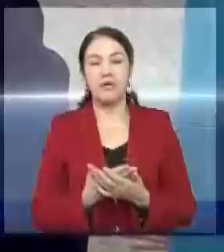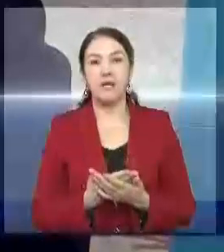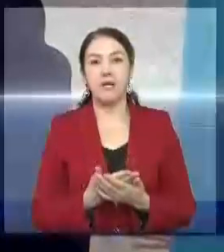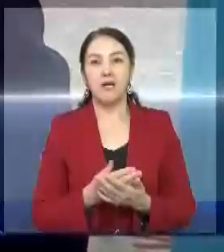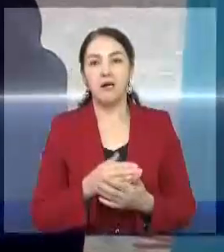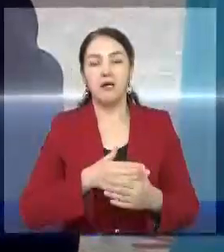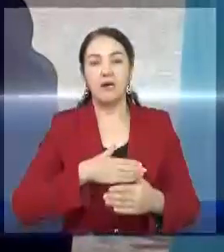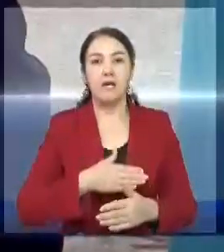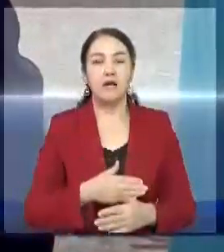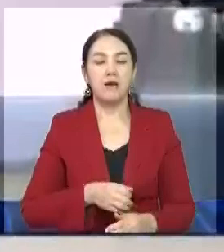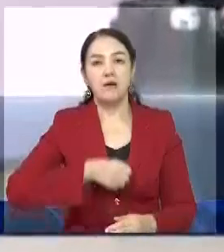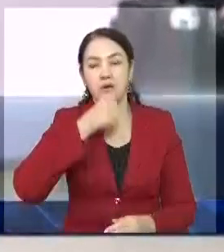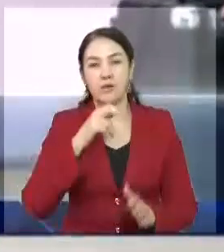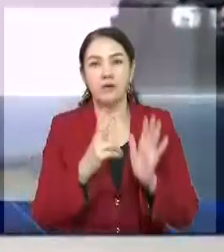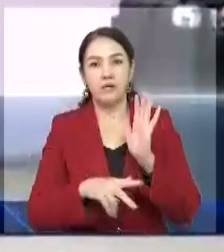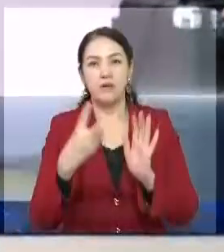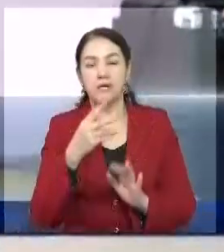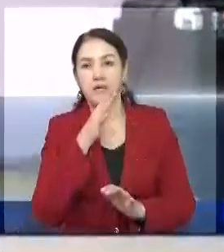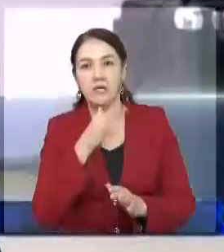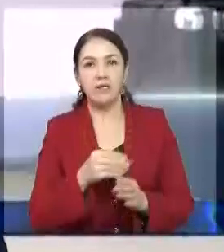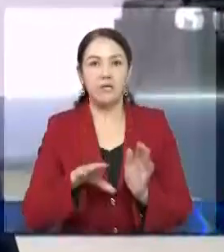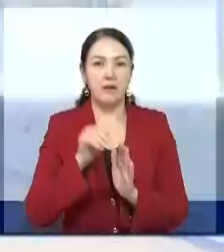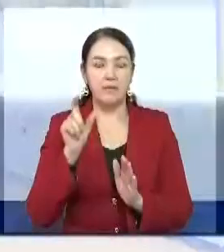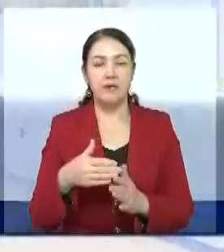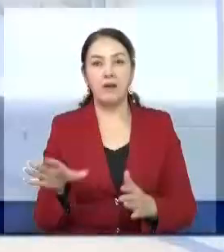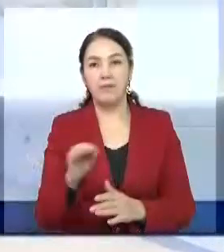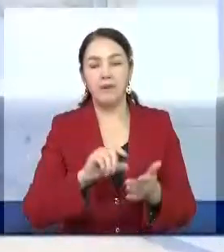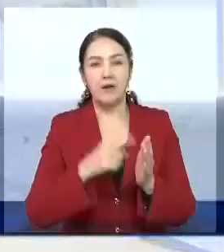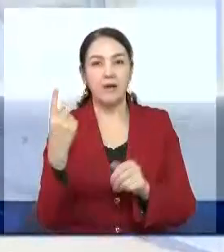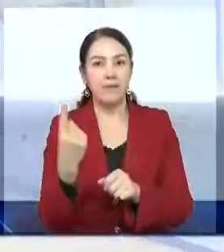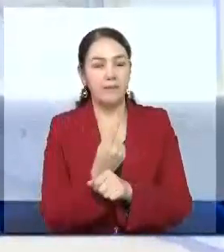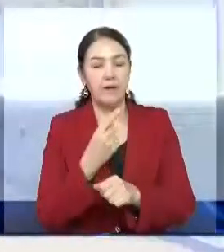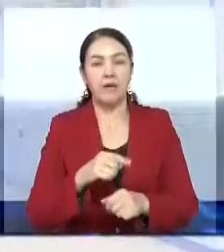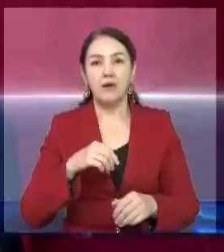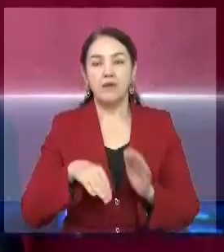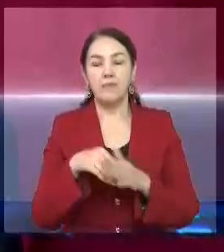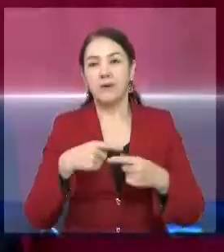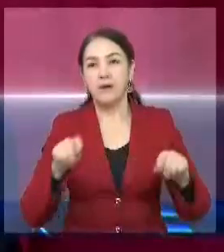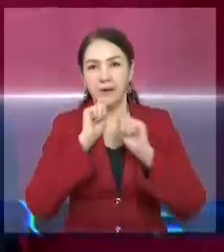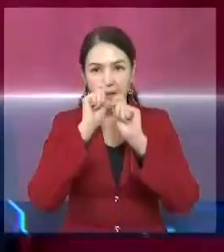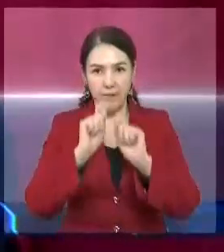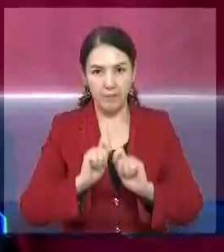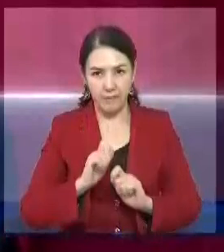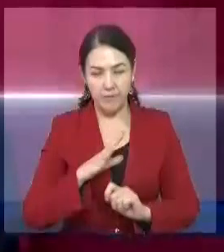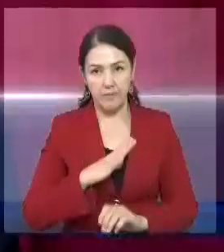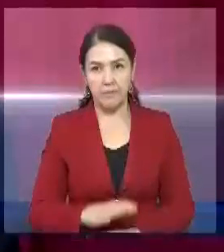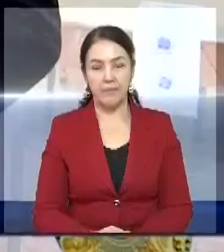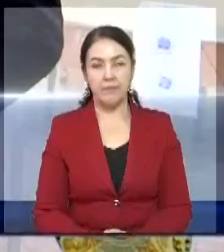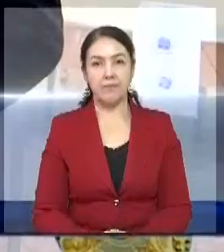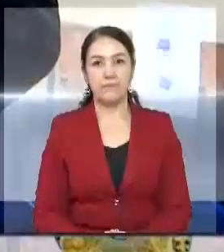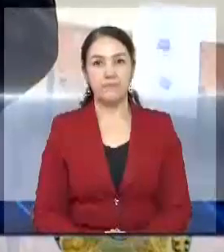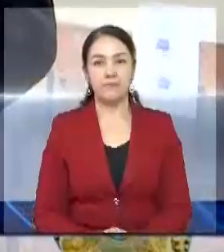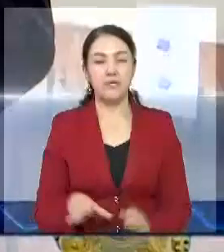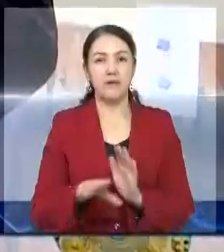сайлаушымыз жас 82-де. Сонымен қатар барлық бөлімшеде алғаш боп таңдауын жасағандарға түрлі сыйлық та табысталды.